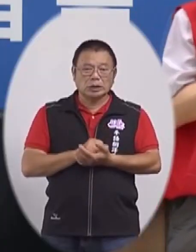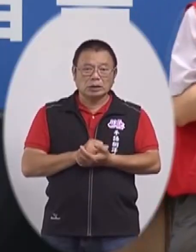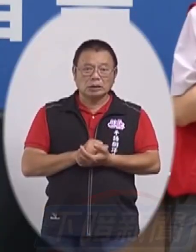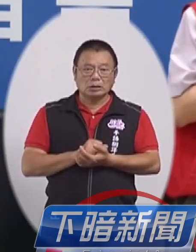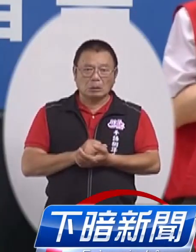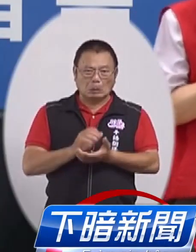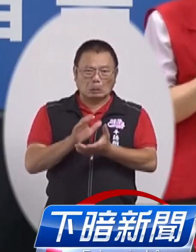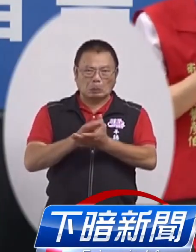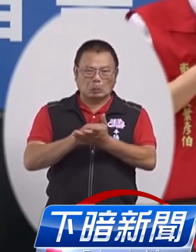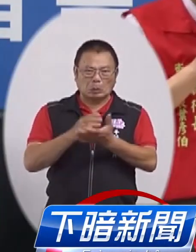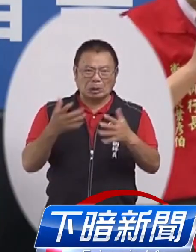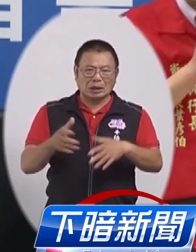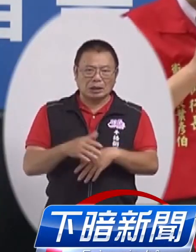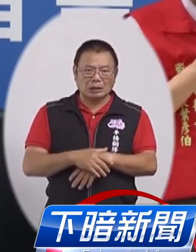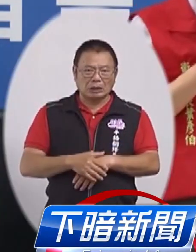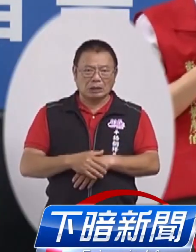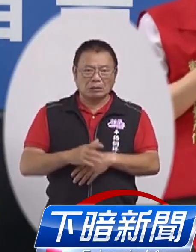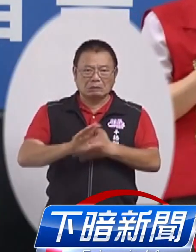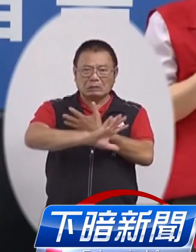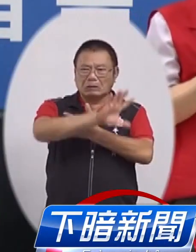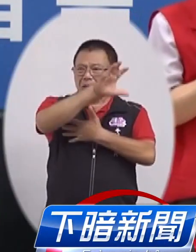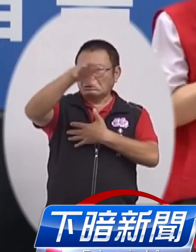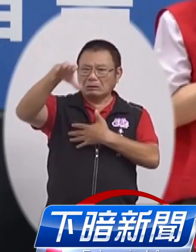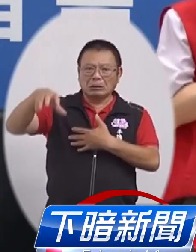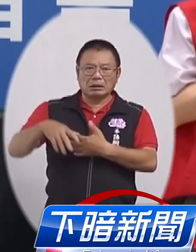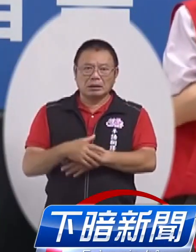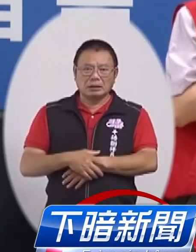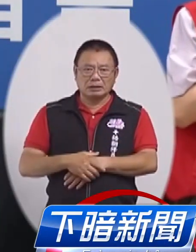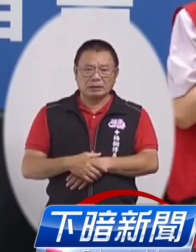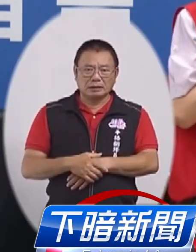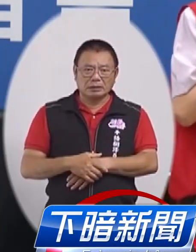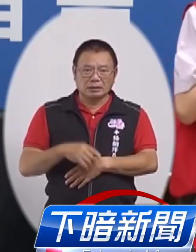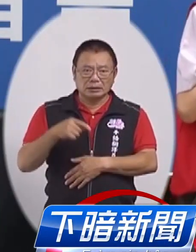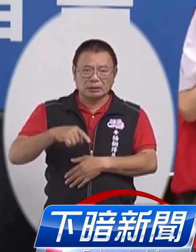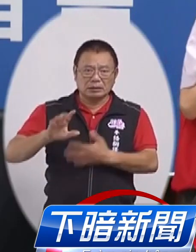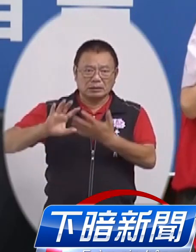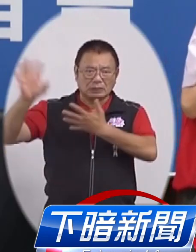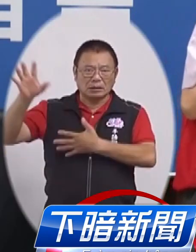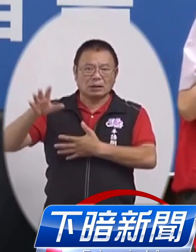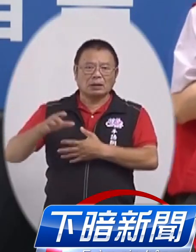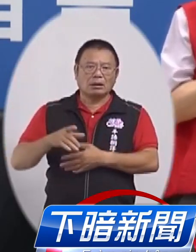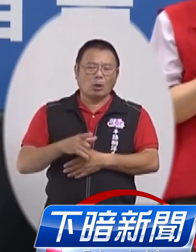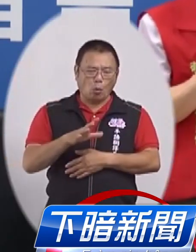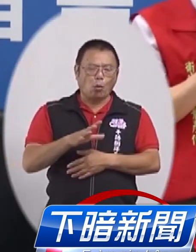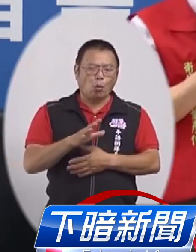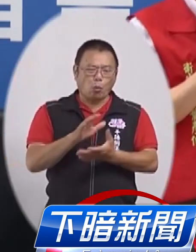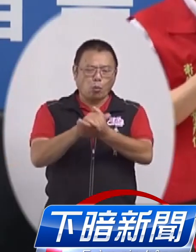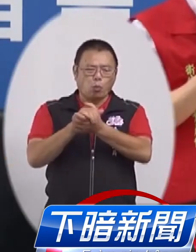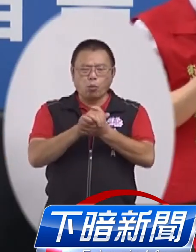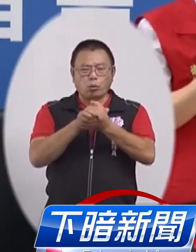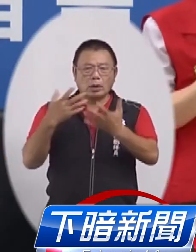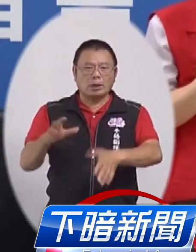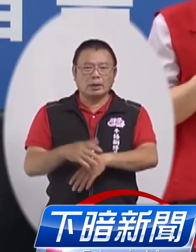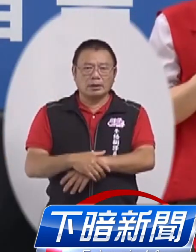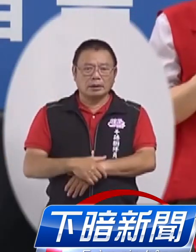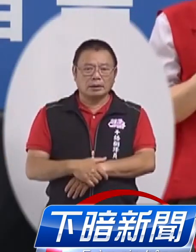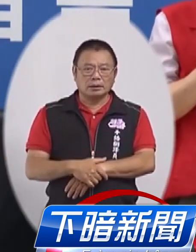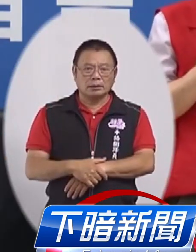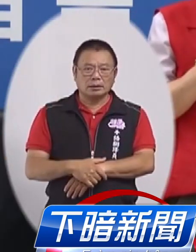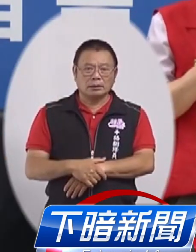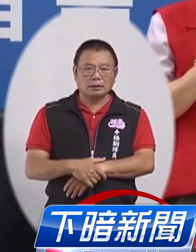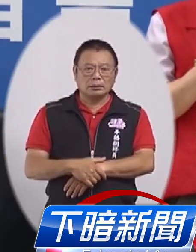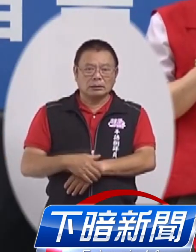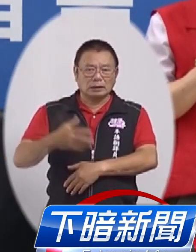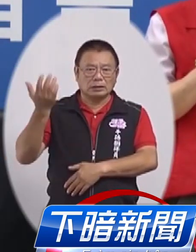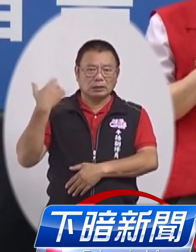有很多的朋友其实是跨县市的，本县的也有，外县市的也有。那有一些甚至跟